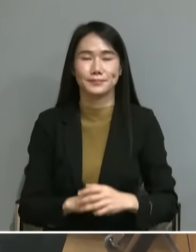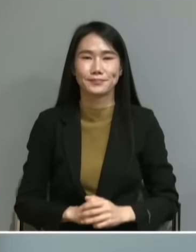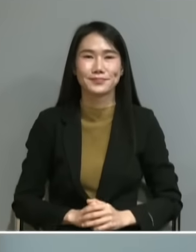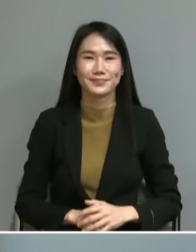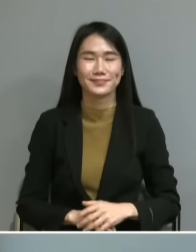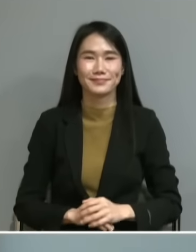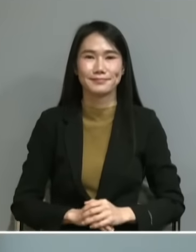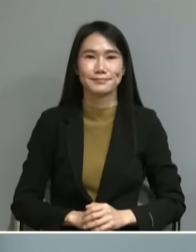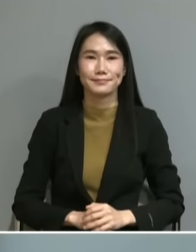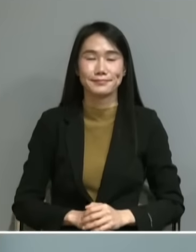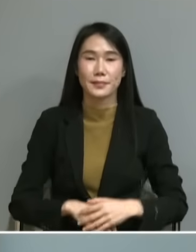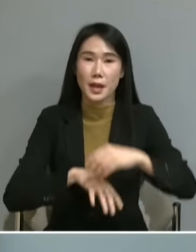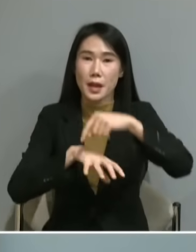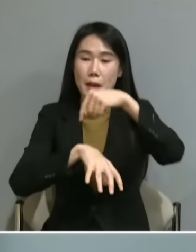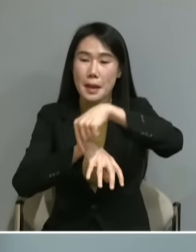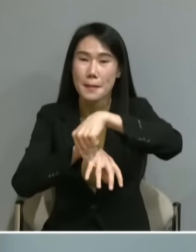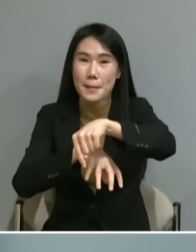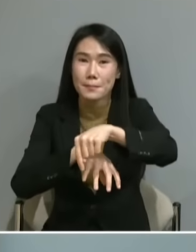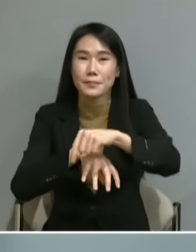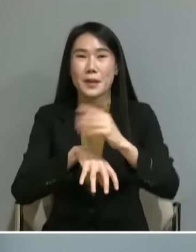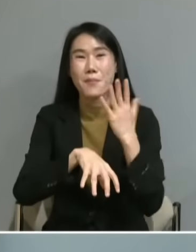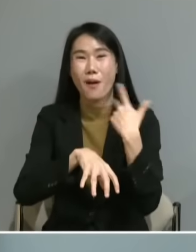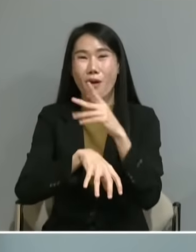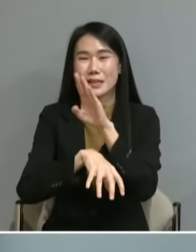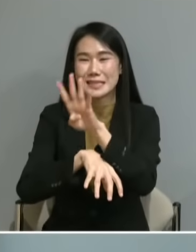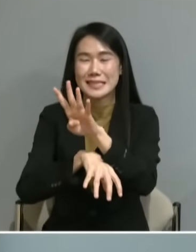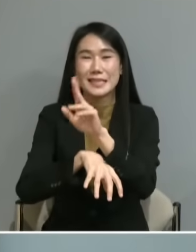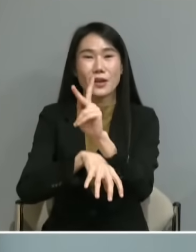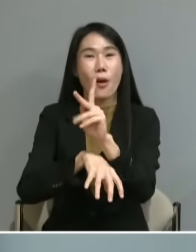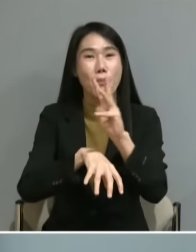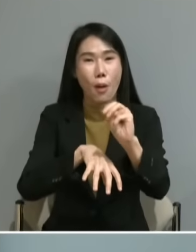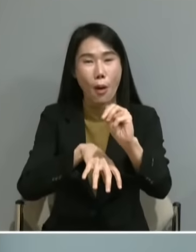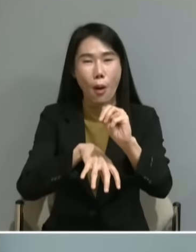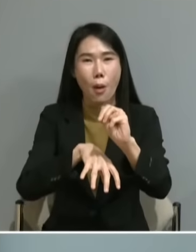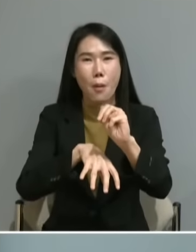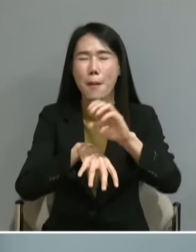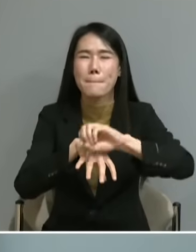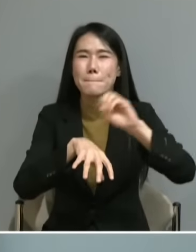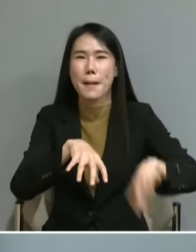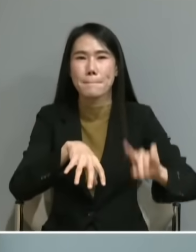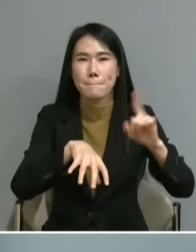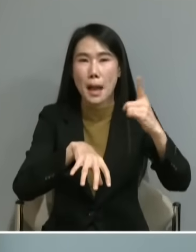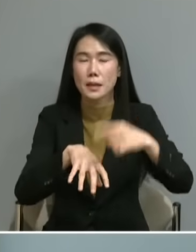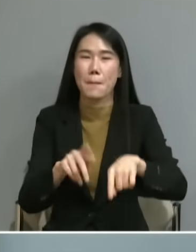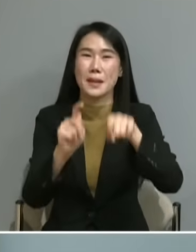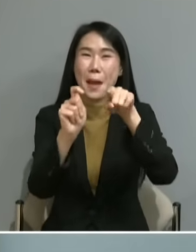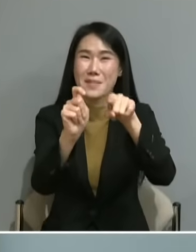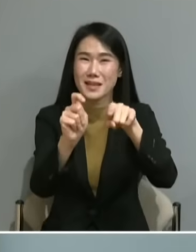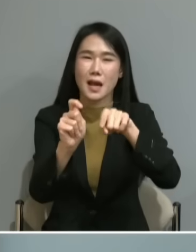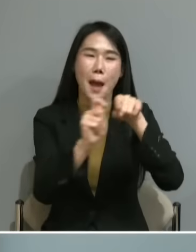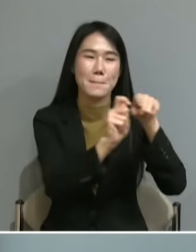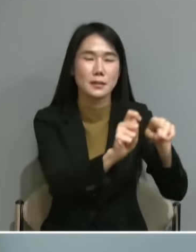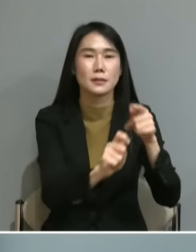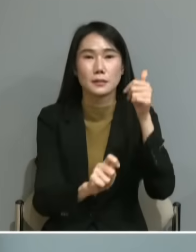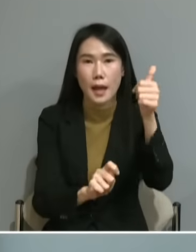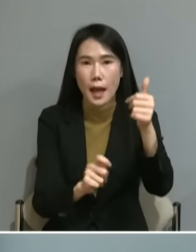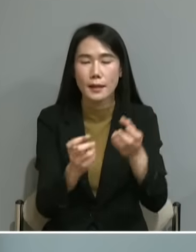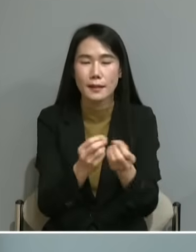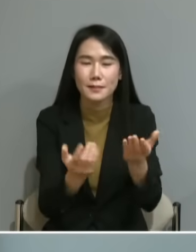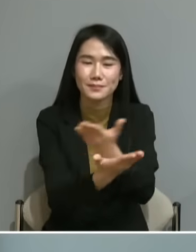ของระยะทางเนี่ยเมื่อเปลี่ยนจาก4 กิโลเมตรเป็นระดับอื่นแล้วสิ่งที่เรานำมาพิจารณ